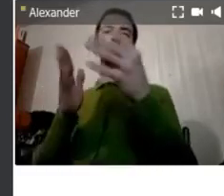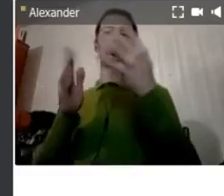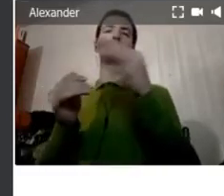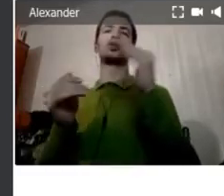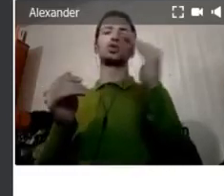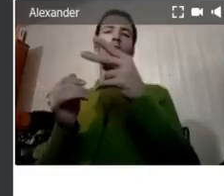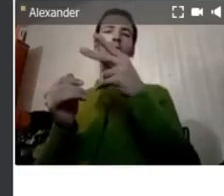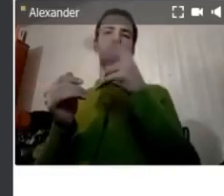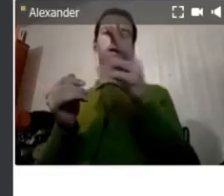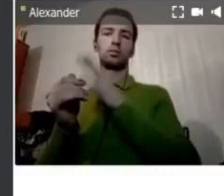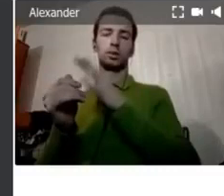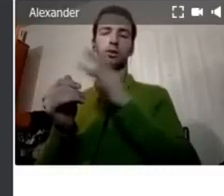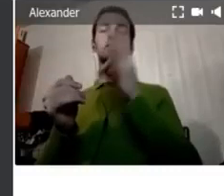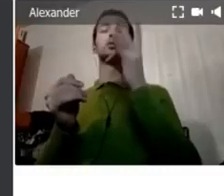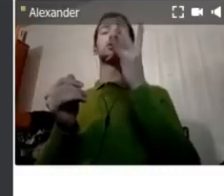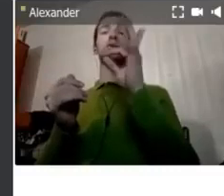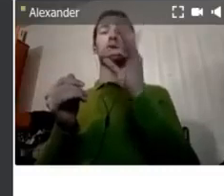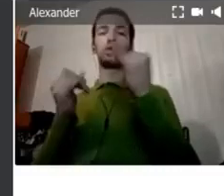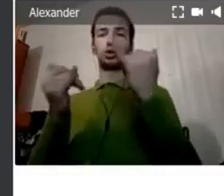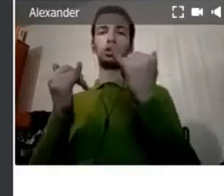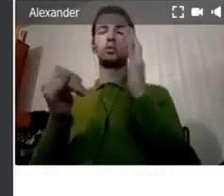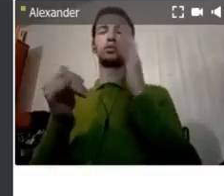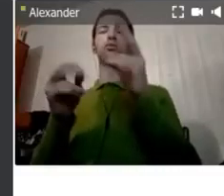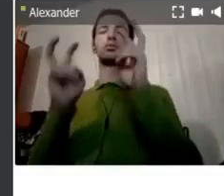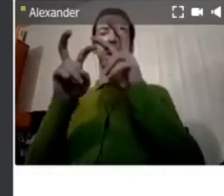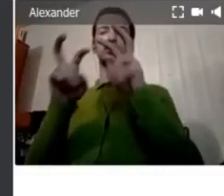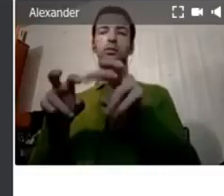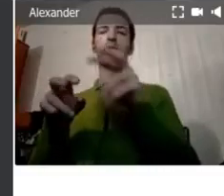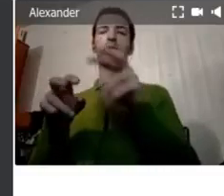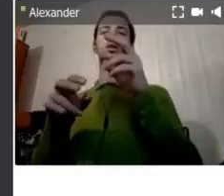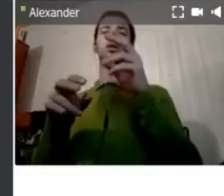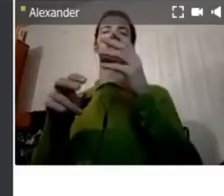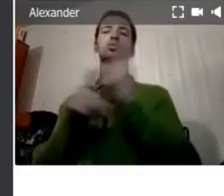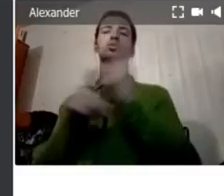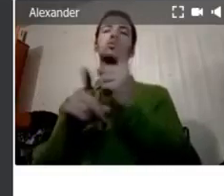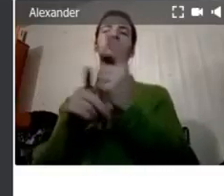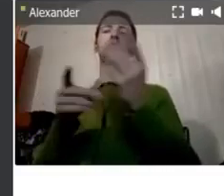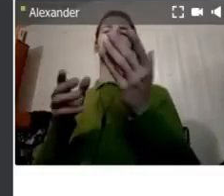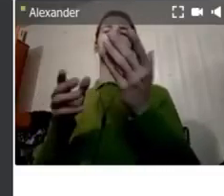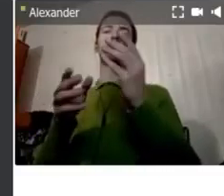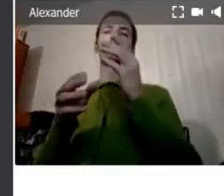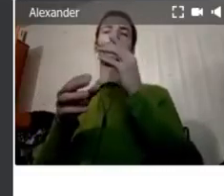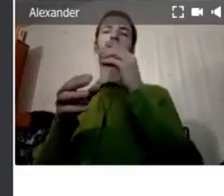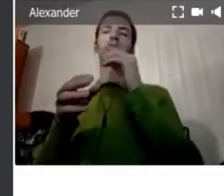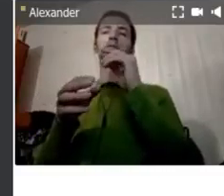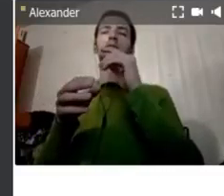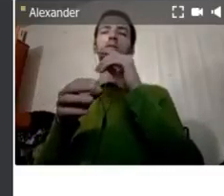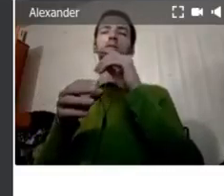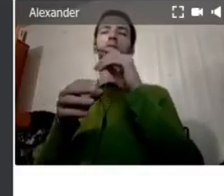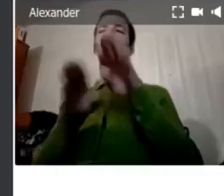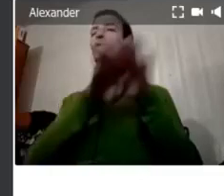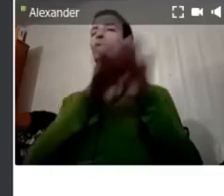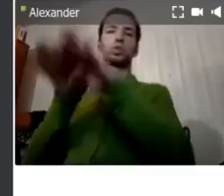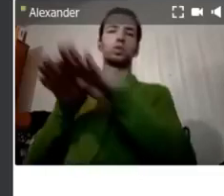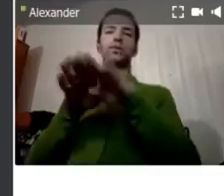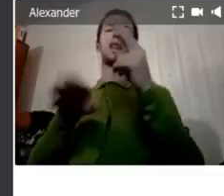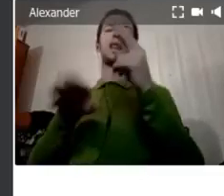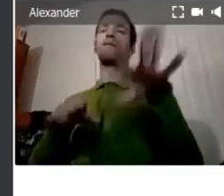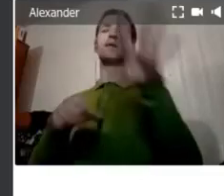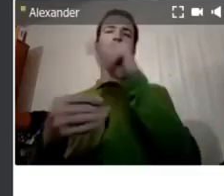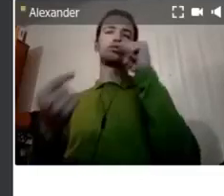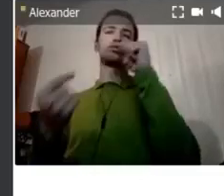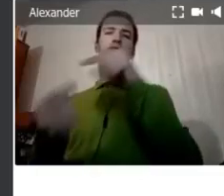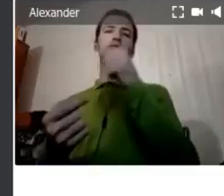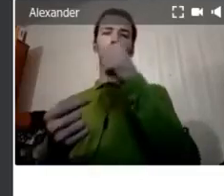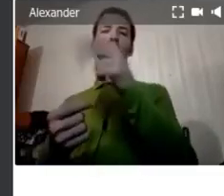Напишите, пожалуйста, в чат, кто хочет зарабатывать именно работать и заработать сразу, быстро и много.